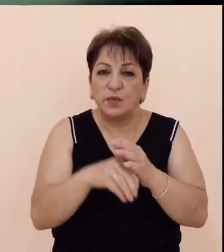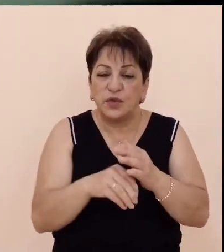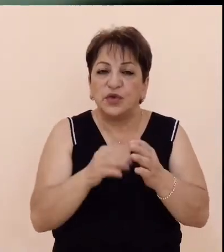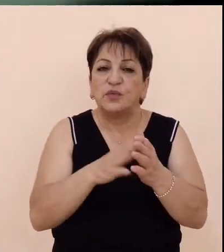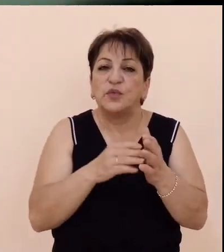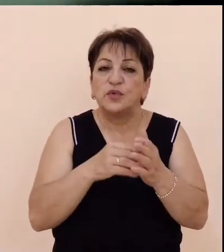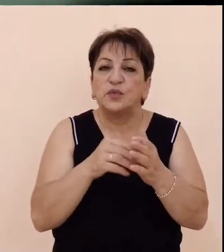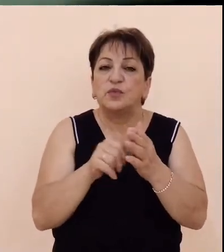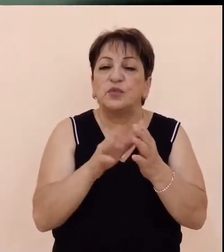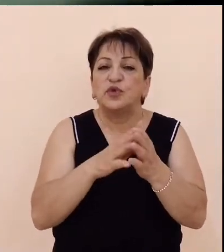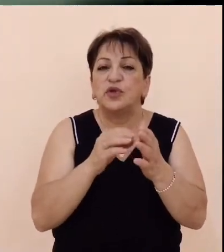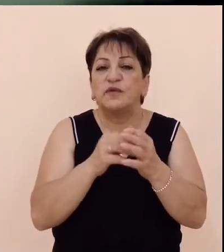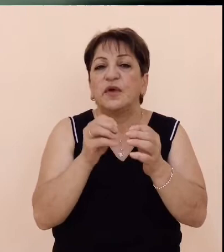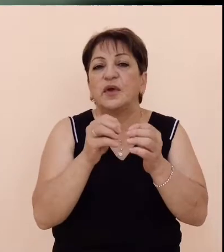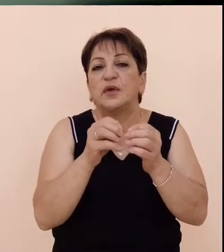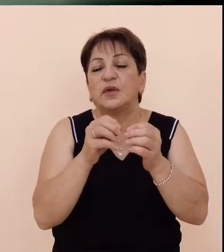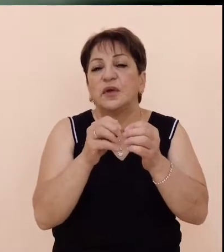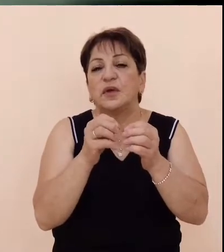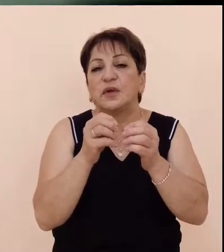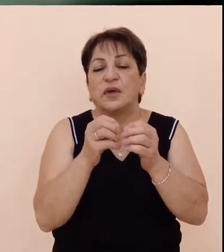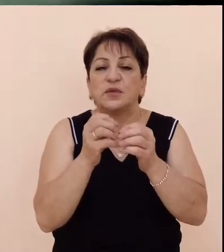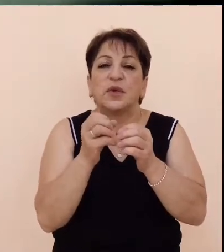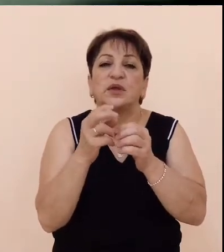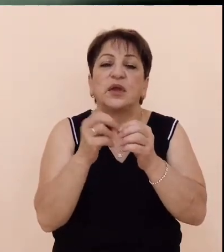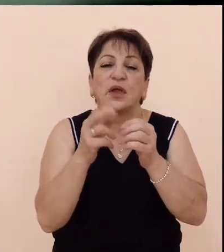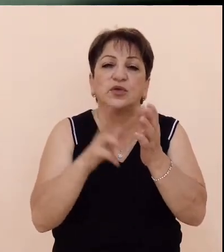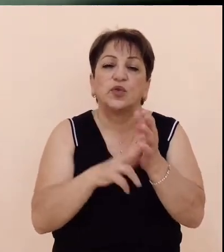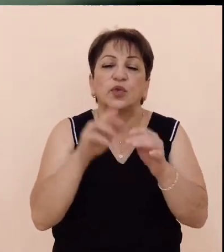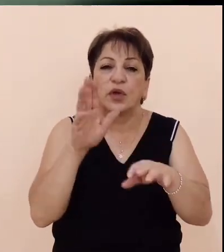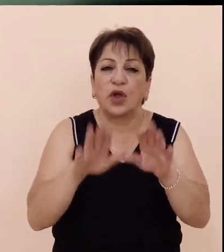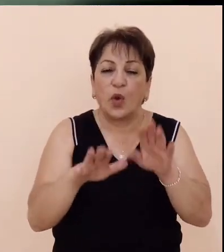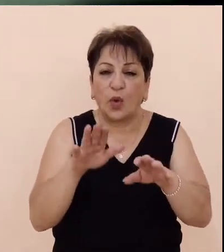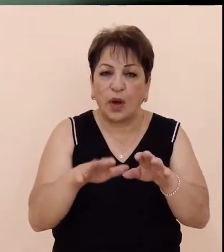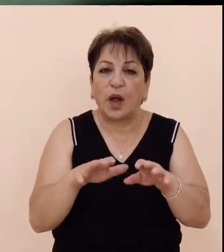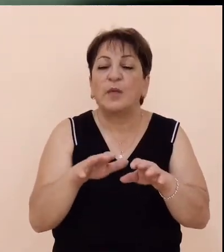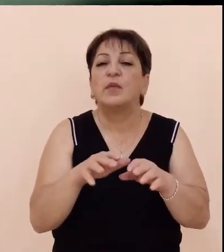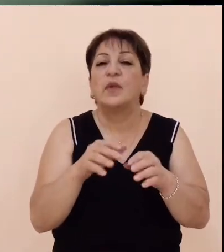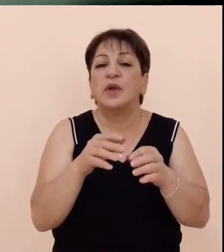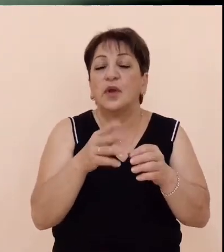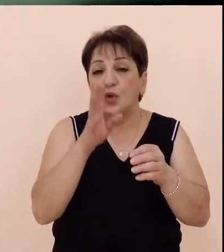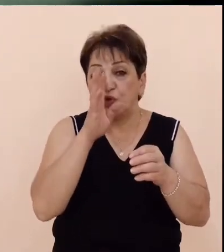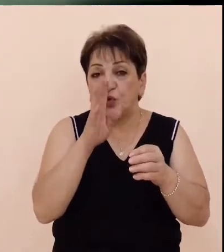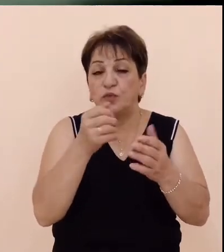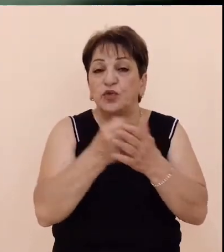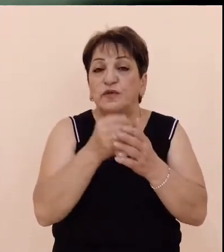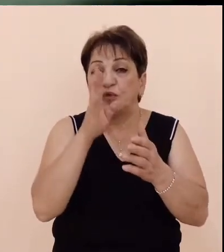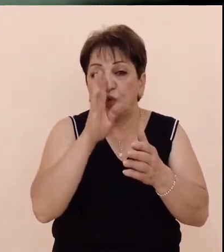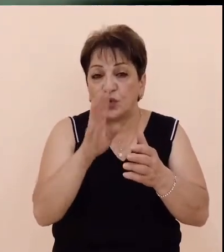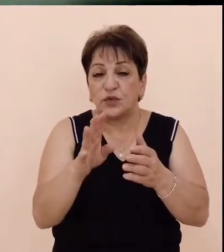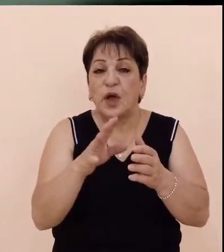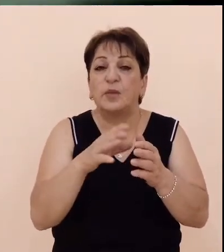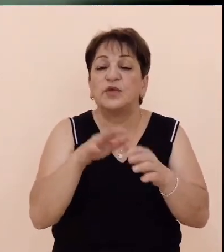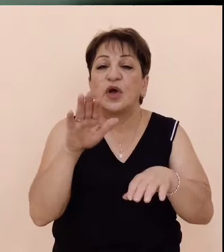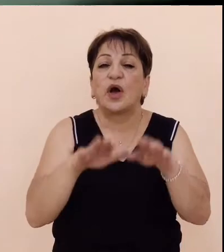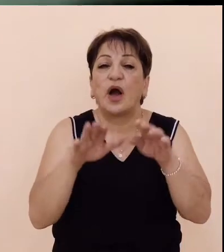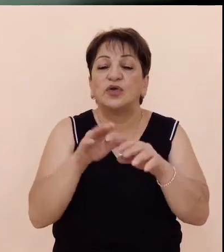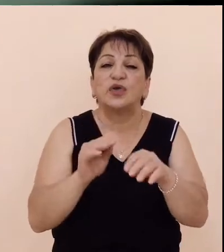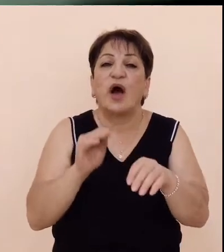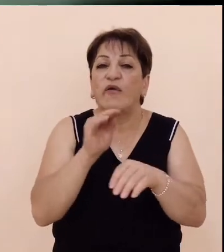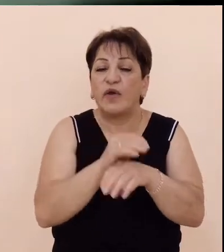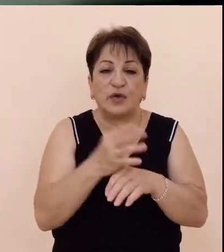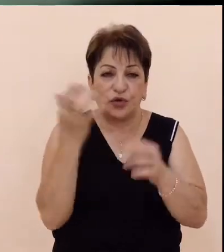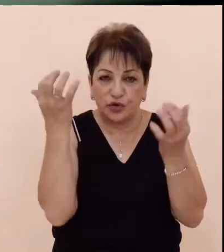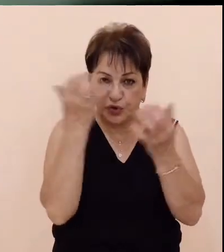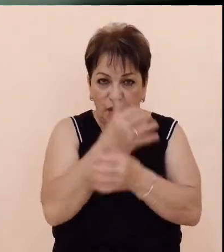մինչև 16-18 կիլոգրամ։ Ընդ որում, հղիության միջև 4-րդ ամիսը քաշի ավելացումը նկատելի